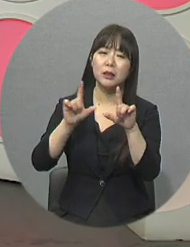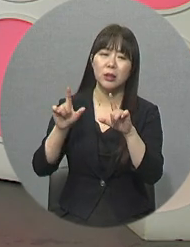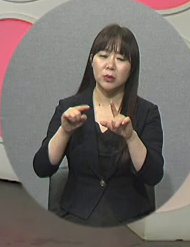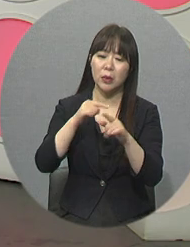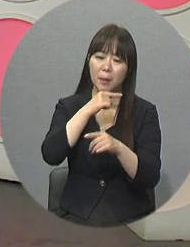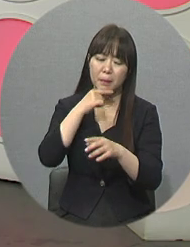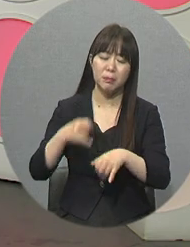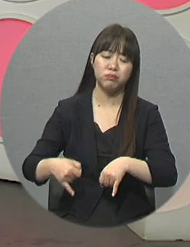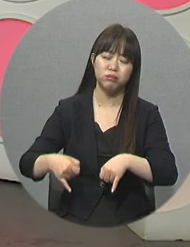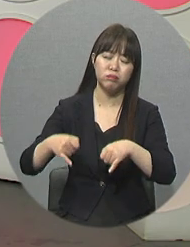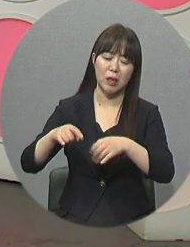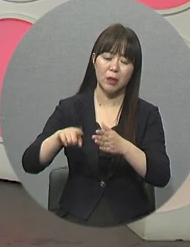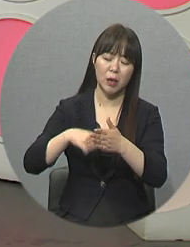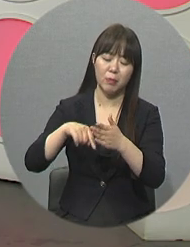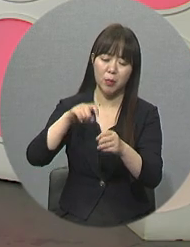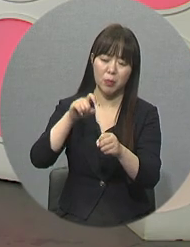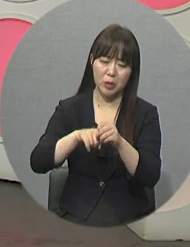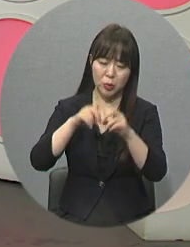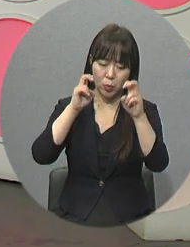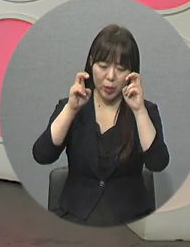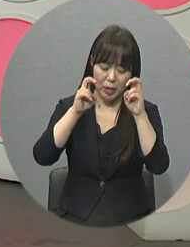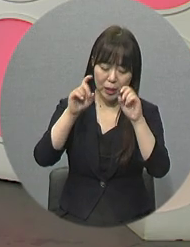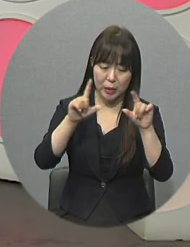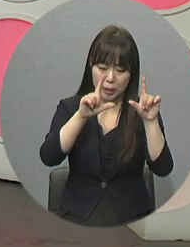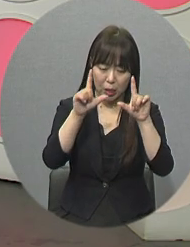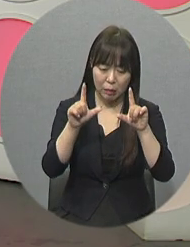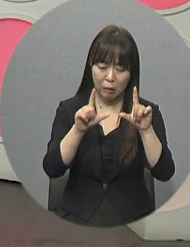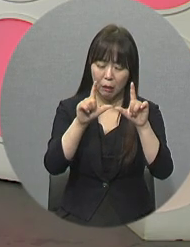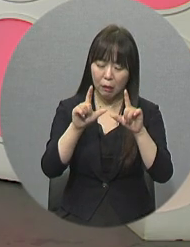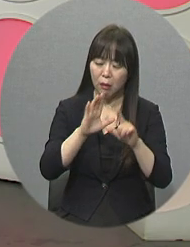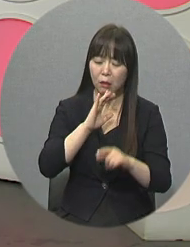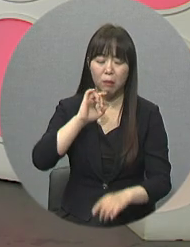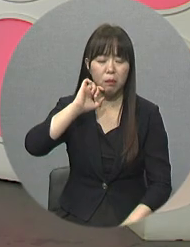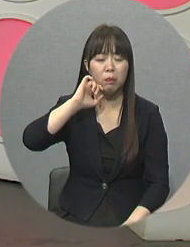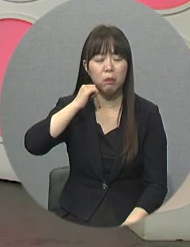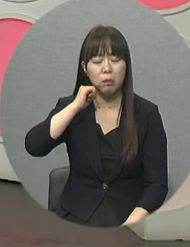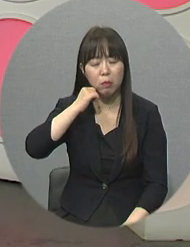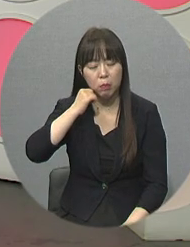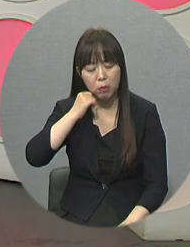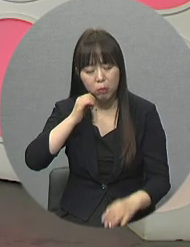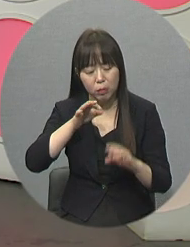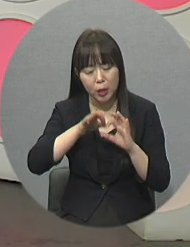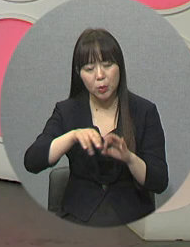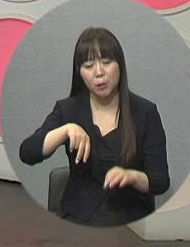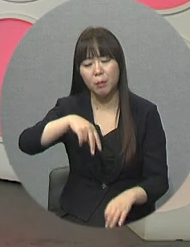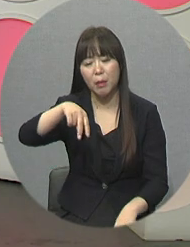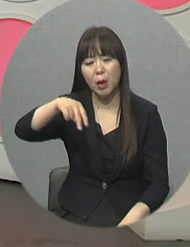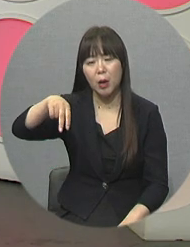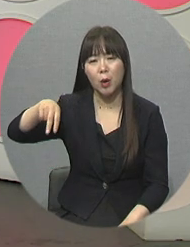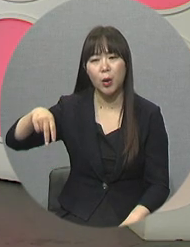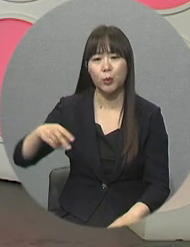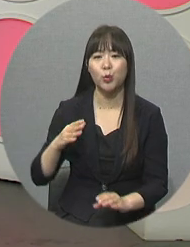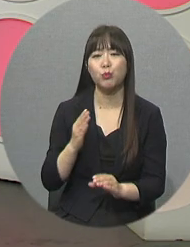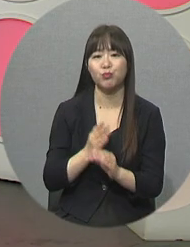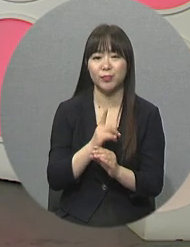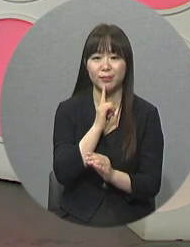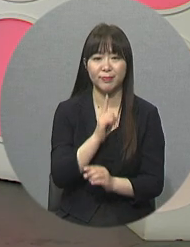빚을 갚으려 시작한 직장 생활이 쉽지 않아 계속 방황 중이라고